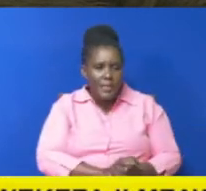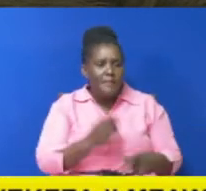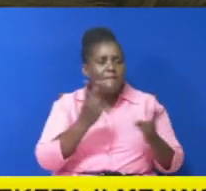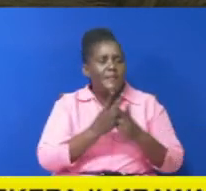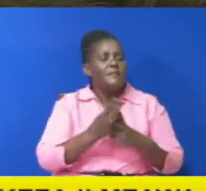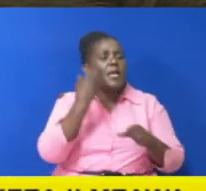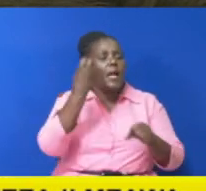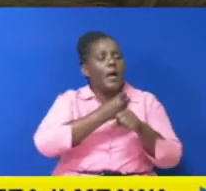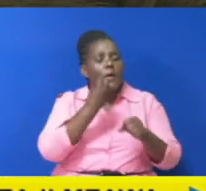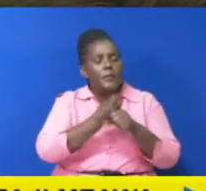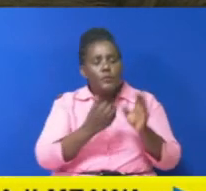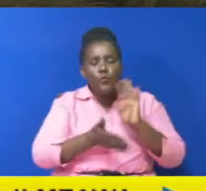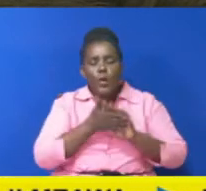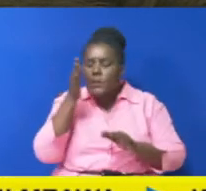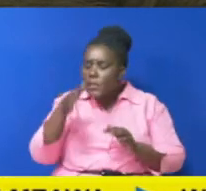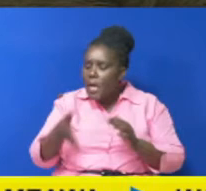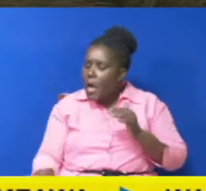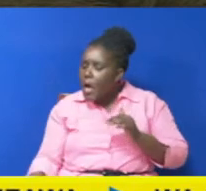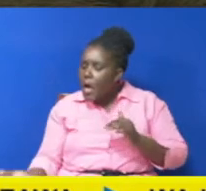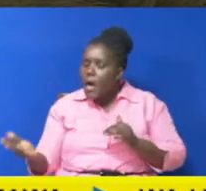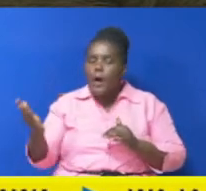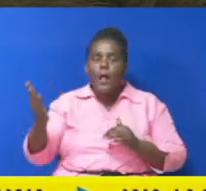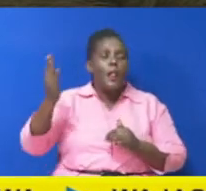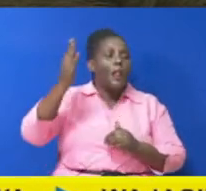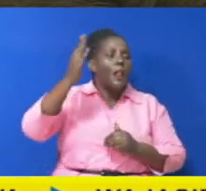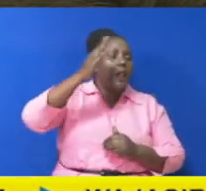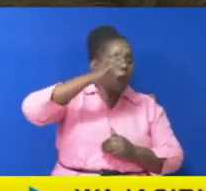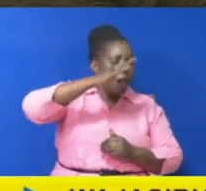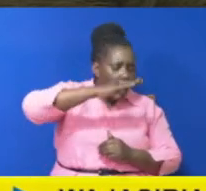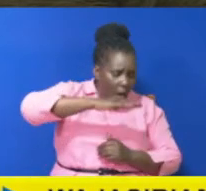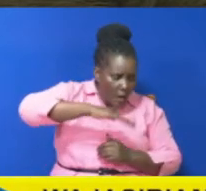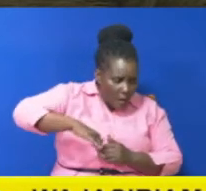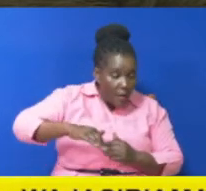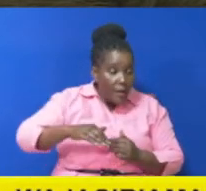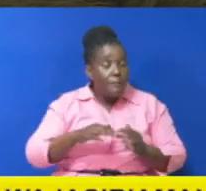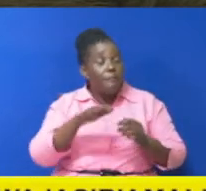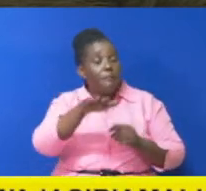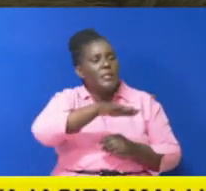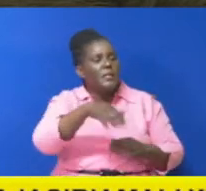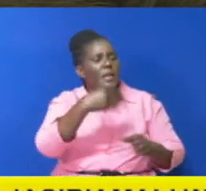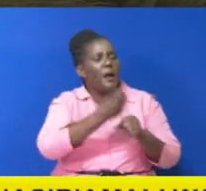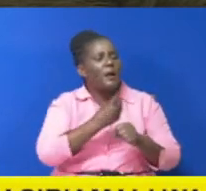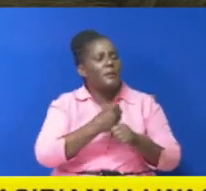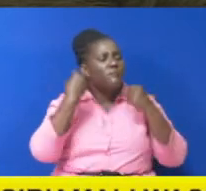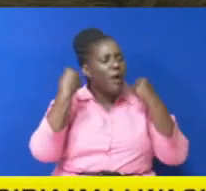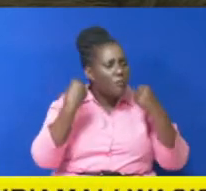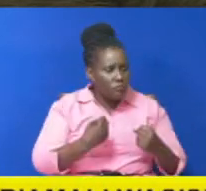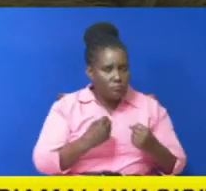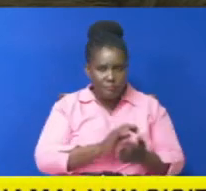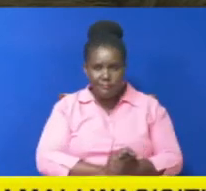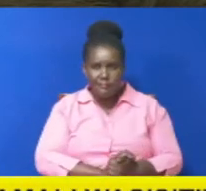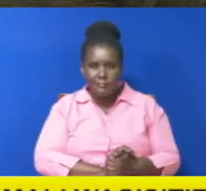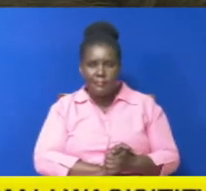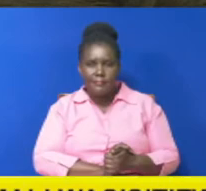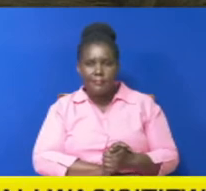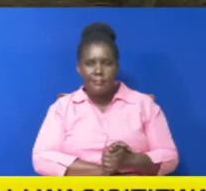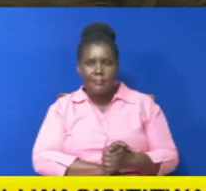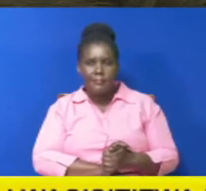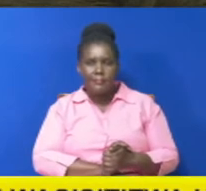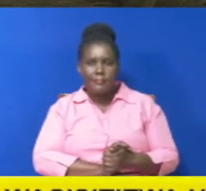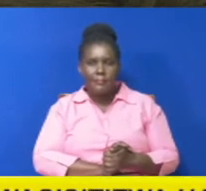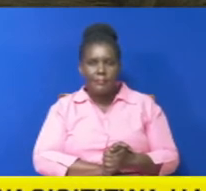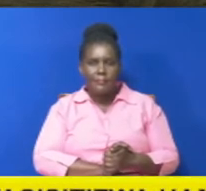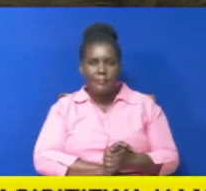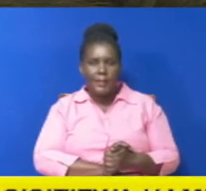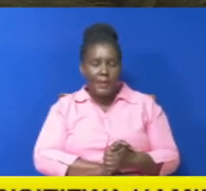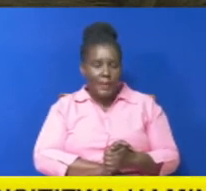na ajira. Anafanya kazi kwenye mazingira magumu. Na baada ya kazi zile za ndani unampeleka labda